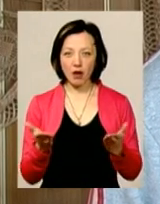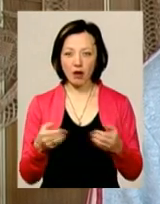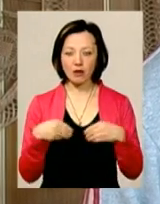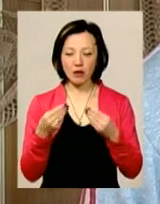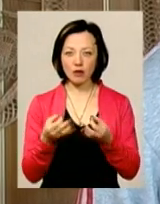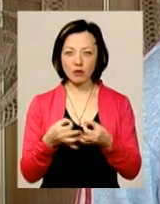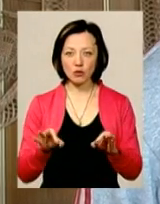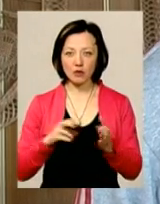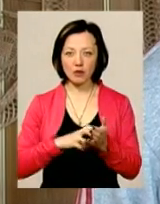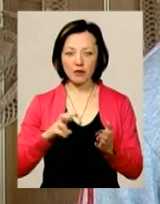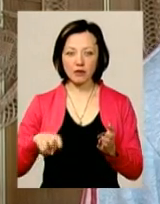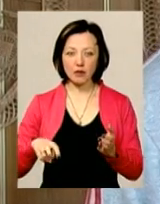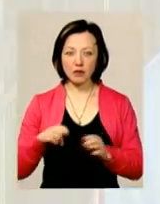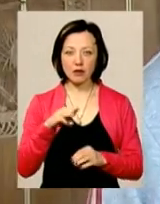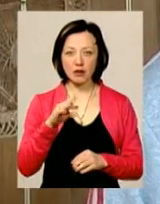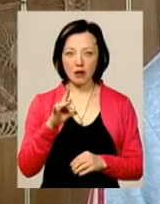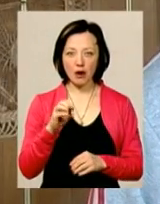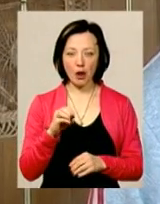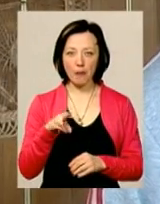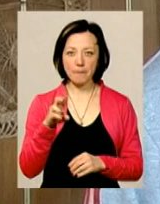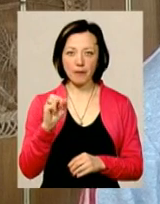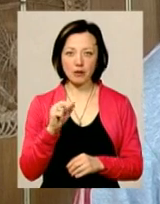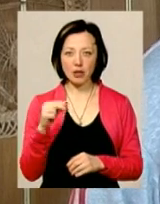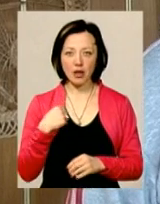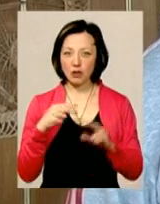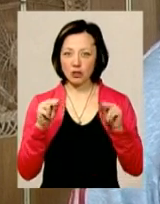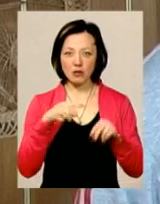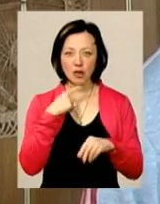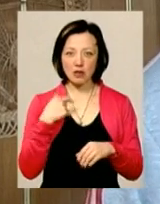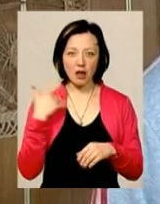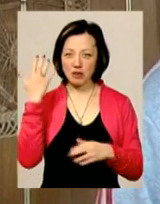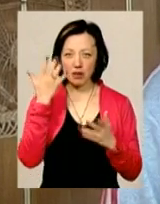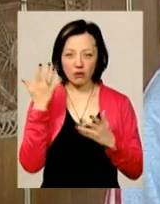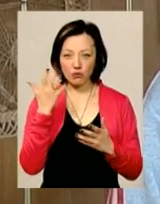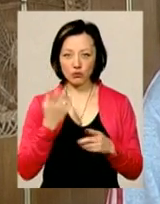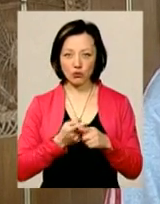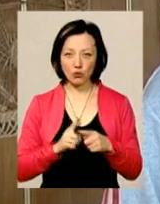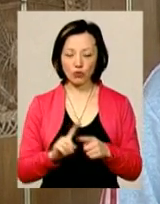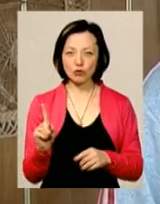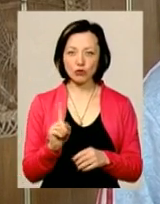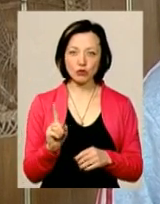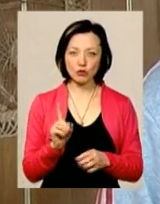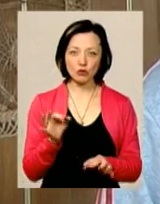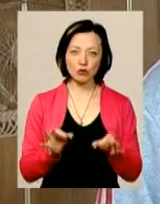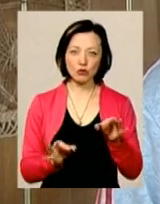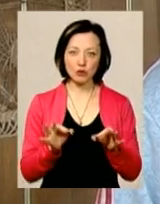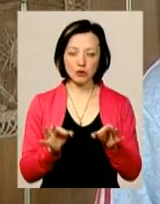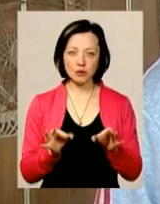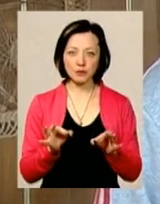дала дозвіл на відвід судді Трембача. Я, чесно кажу, не літаю в ілюзіях того, що суд